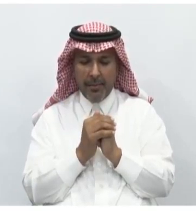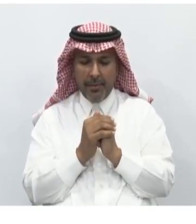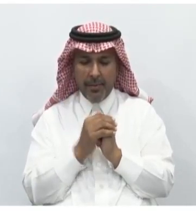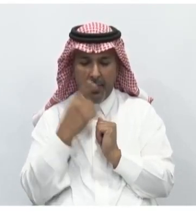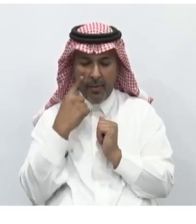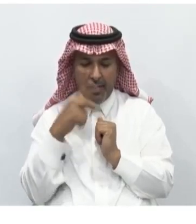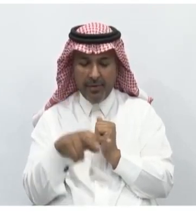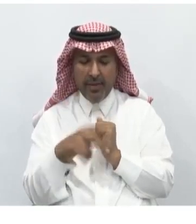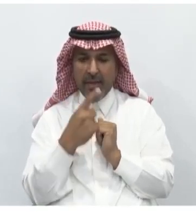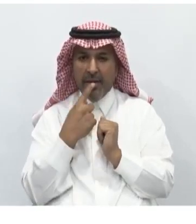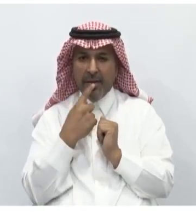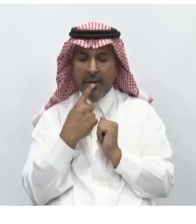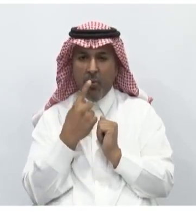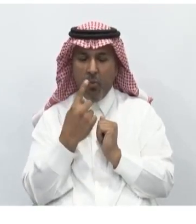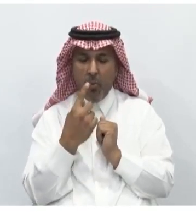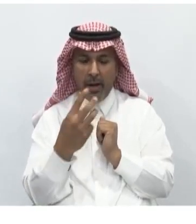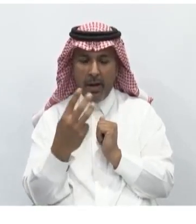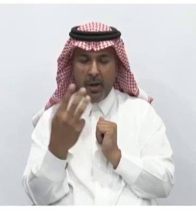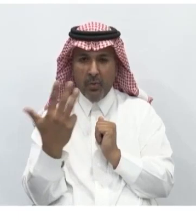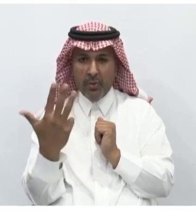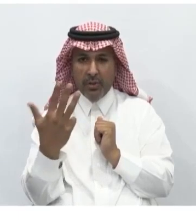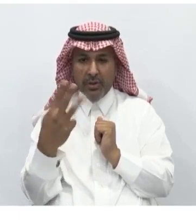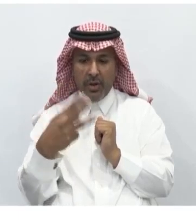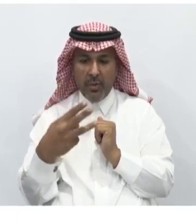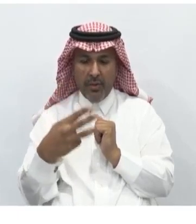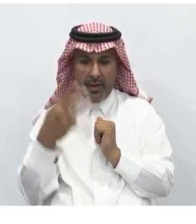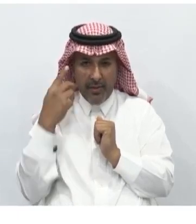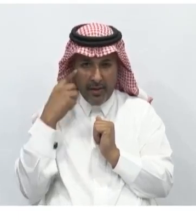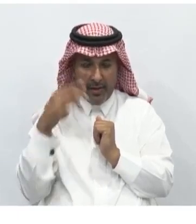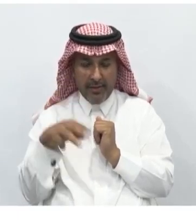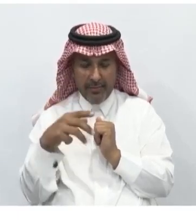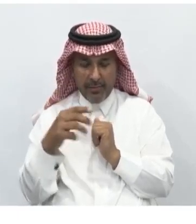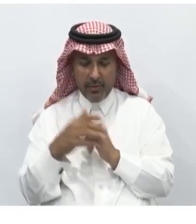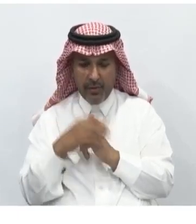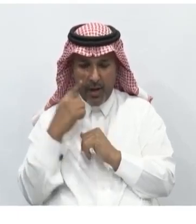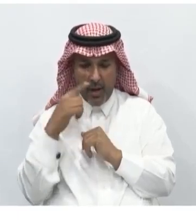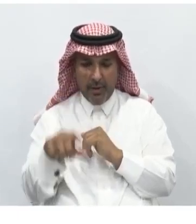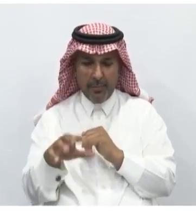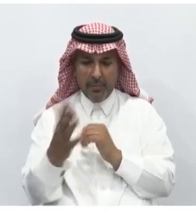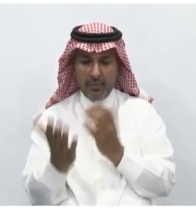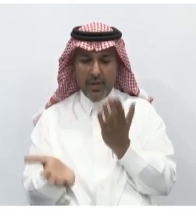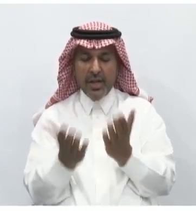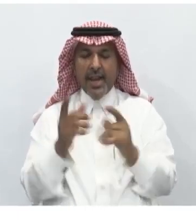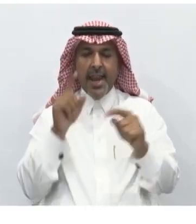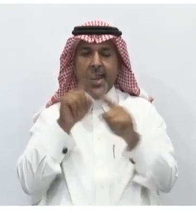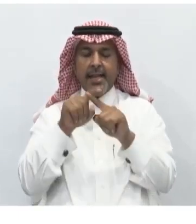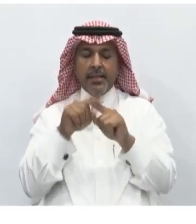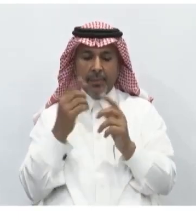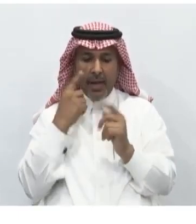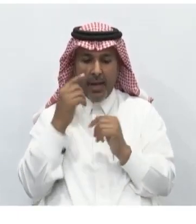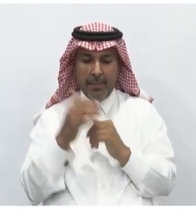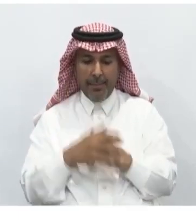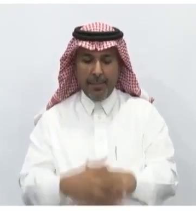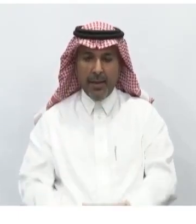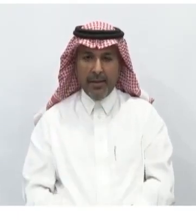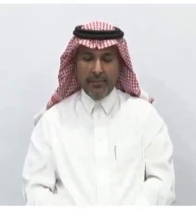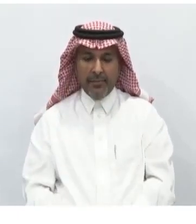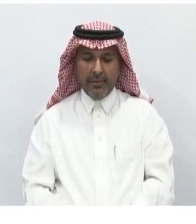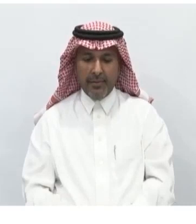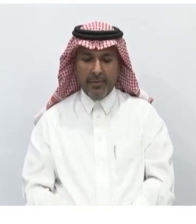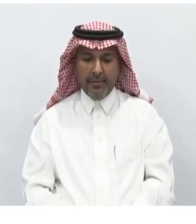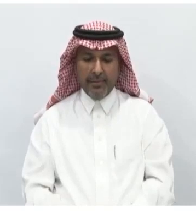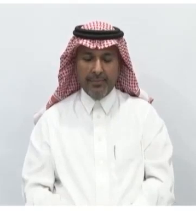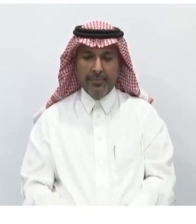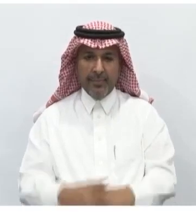إذاً هذه هي القيمتين التي نحتاجها رابعاً احسب نسبة المولات لكل مركب سنقوم